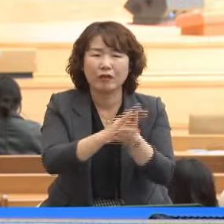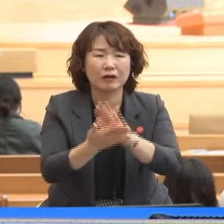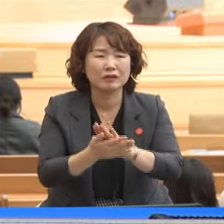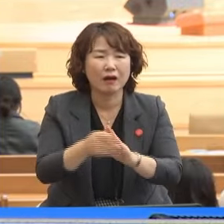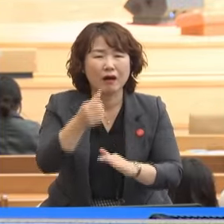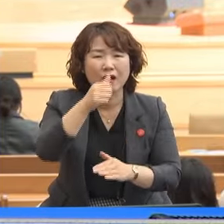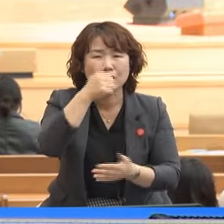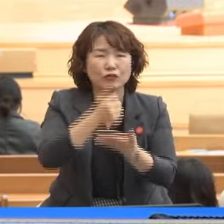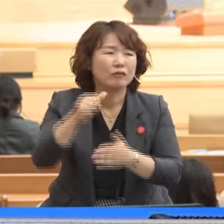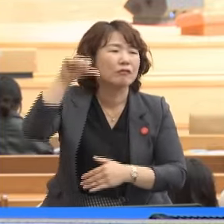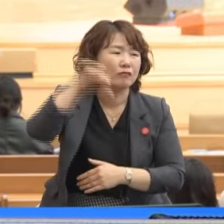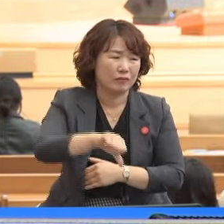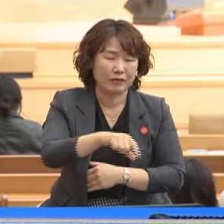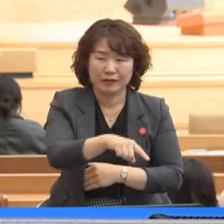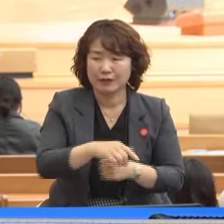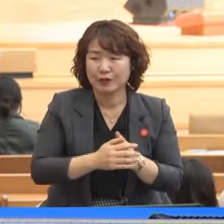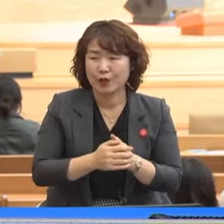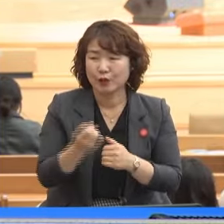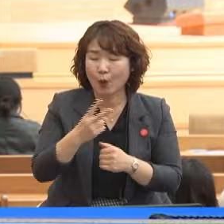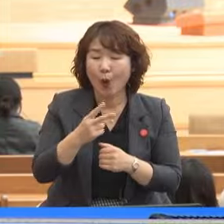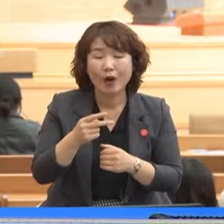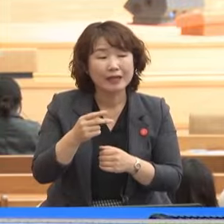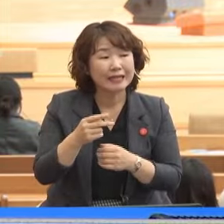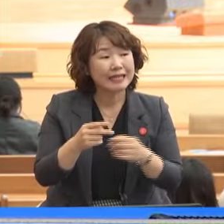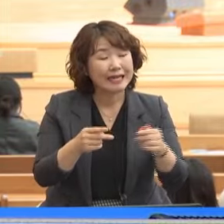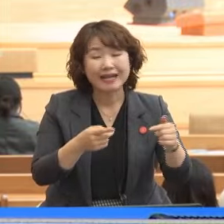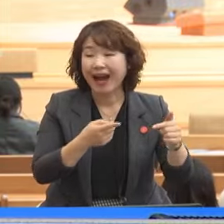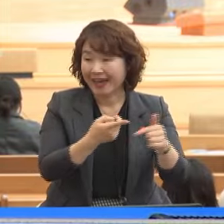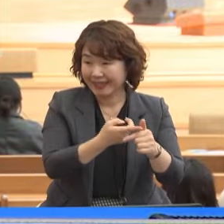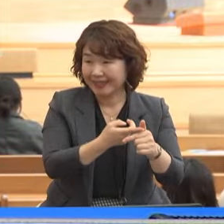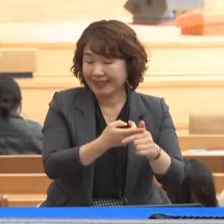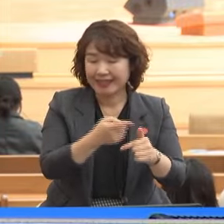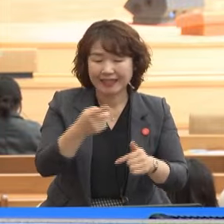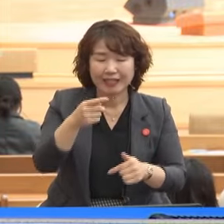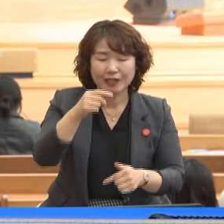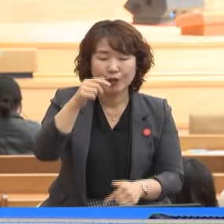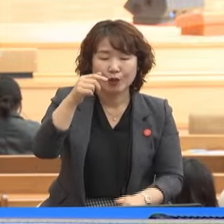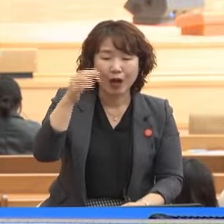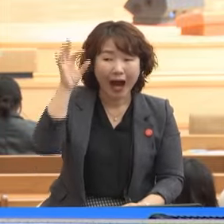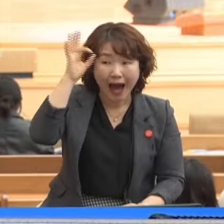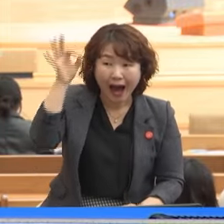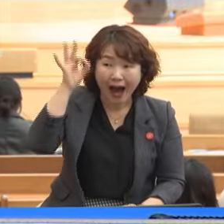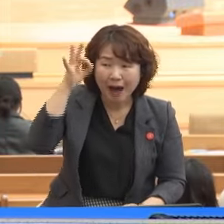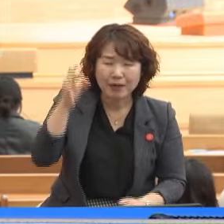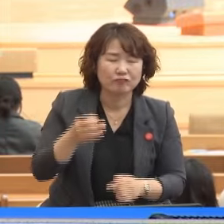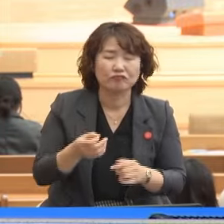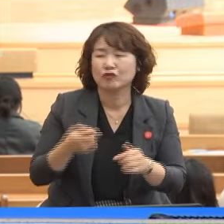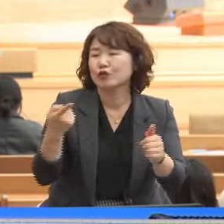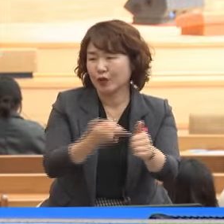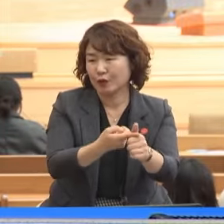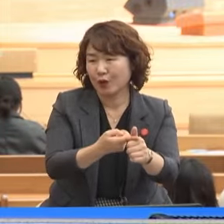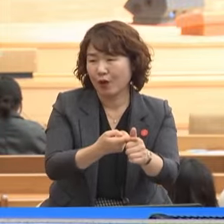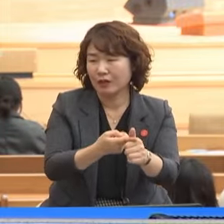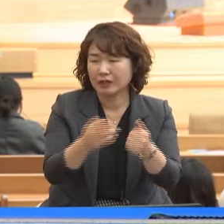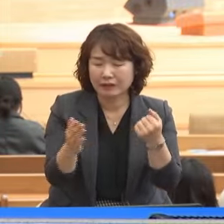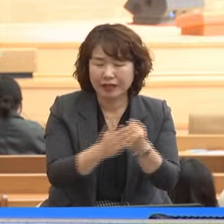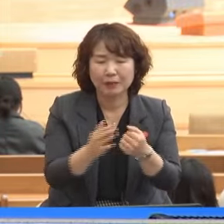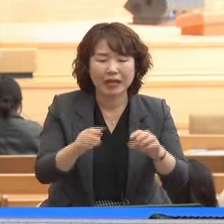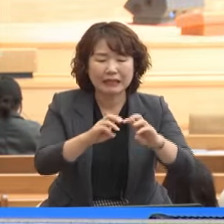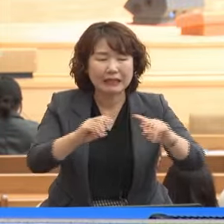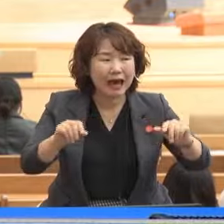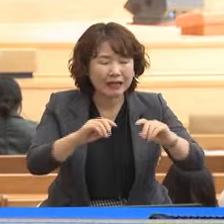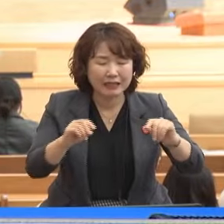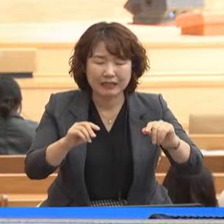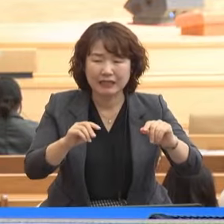그리고 이어서 가인이 동생 아벨을 죽여버렸죠. 그러니까 어떻게 그 죄의 여파로 어떻게 돼요? 땅이 그 입을 벌려